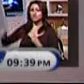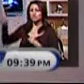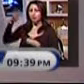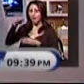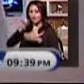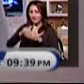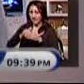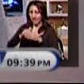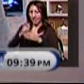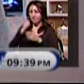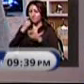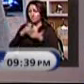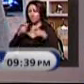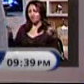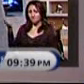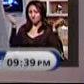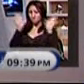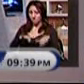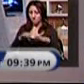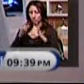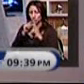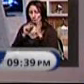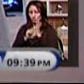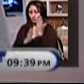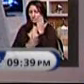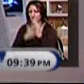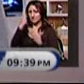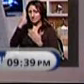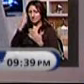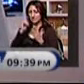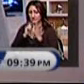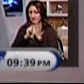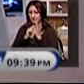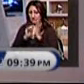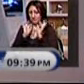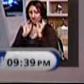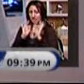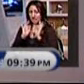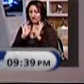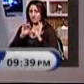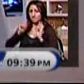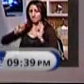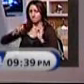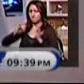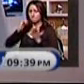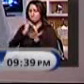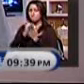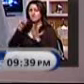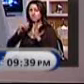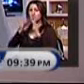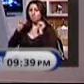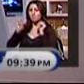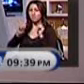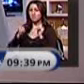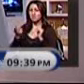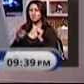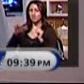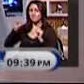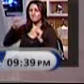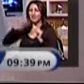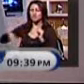ويعمل أغلبية، وطبقا للدستور الجديد رئيس الحكومة ورئيس الوزراء هم الحاكمين الفعليين للبلاد في ظل هذا الدستور الجديد،